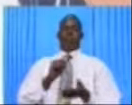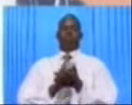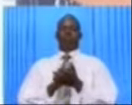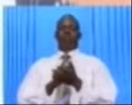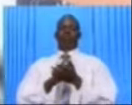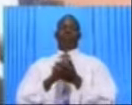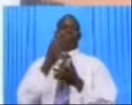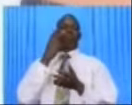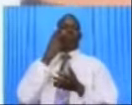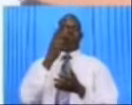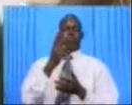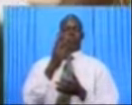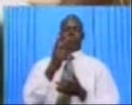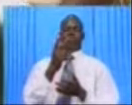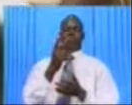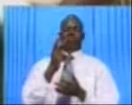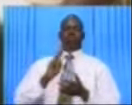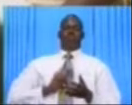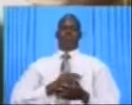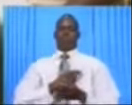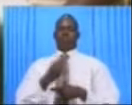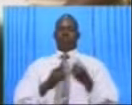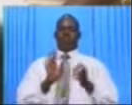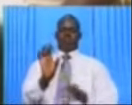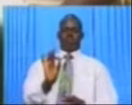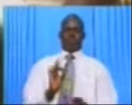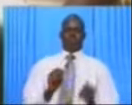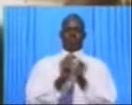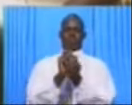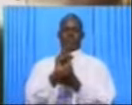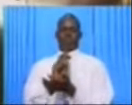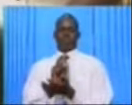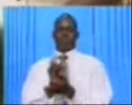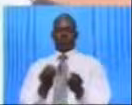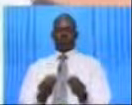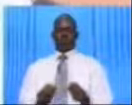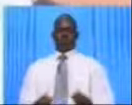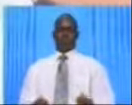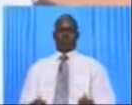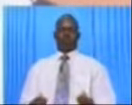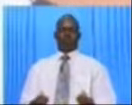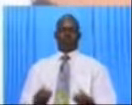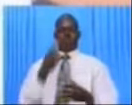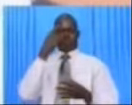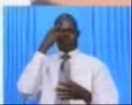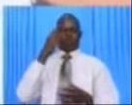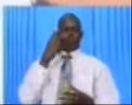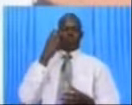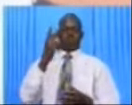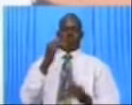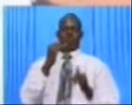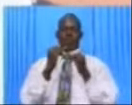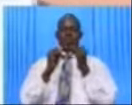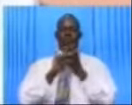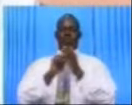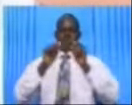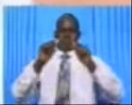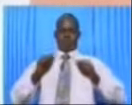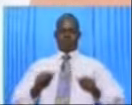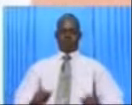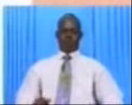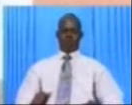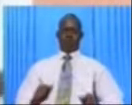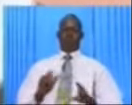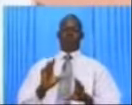diagnostic-là, nous allons trouver avec eux des solutions pour voir si c'est possible